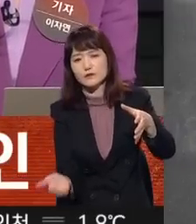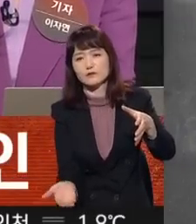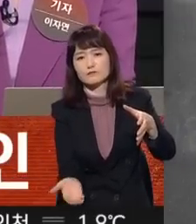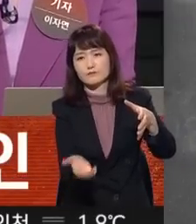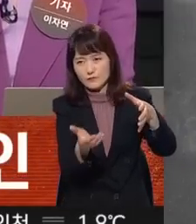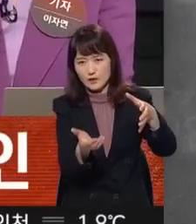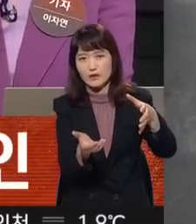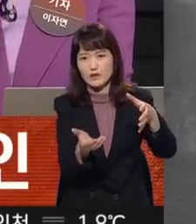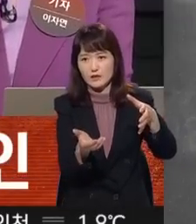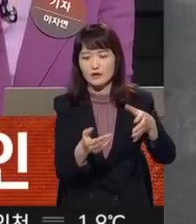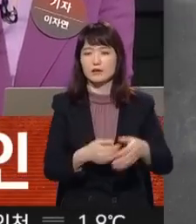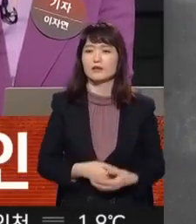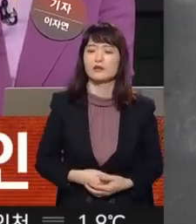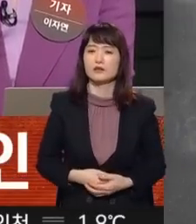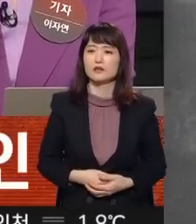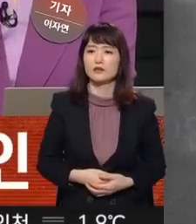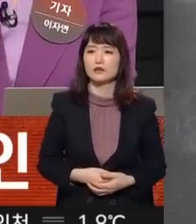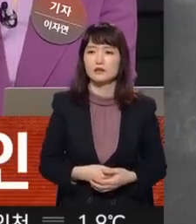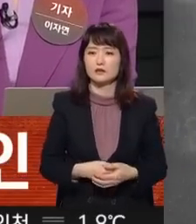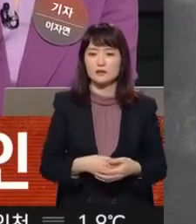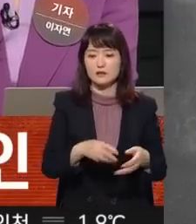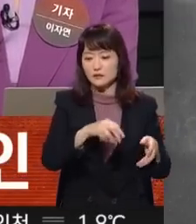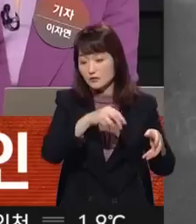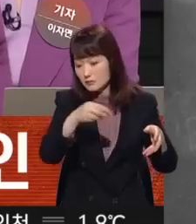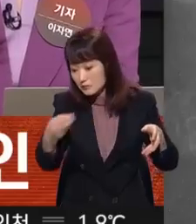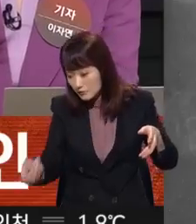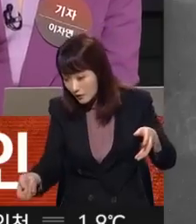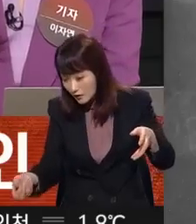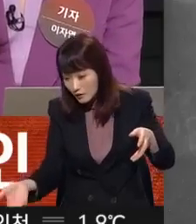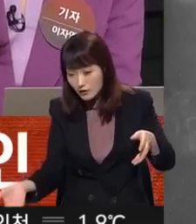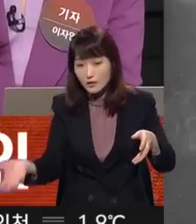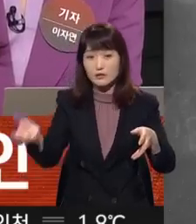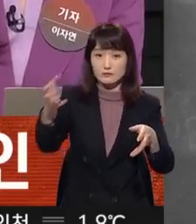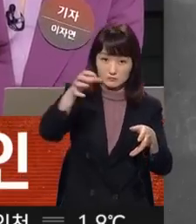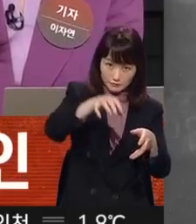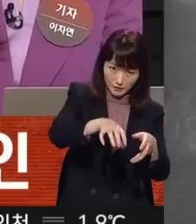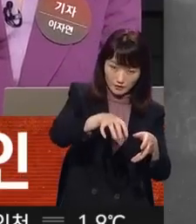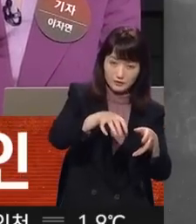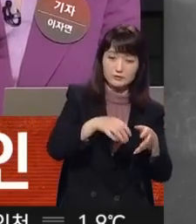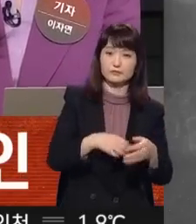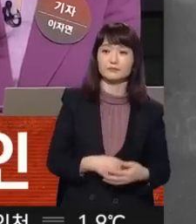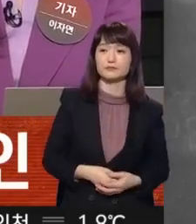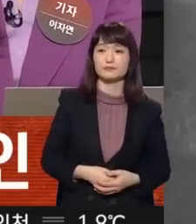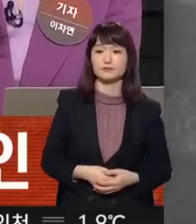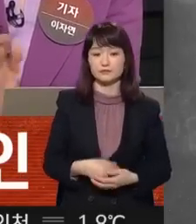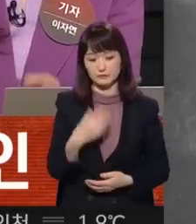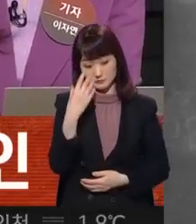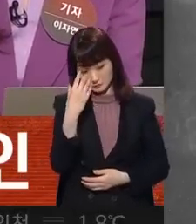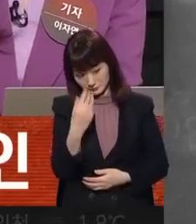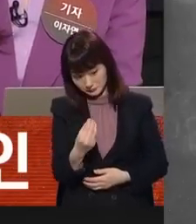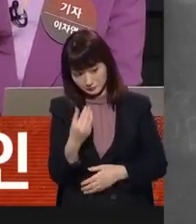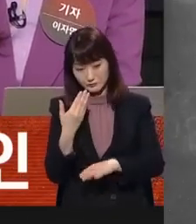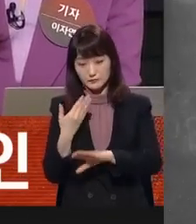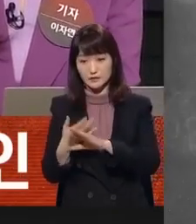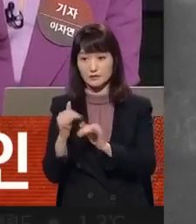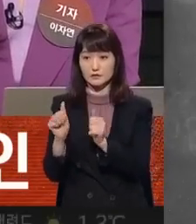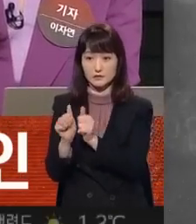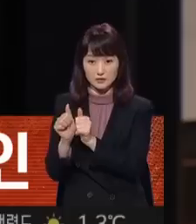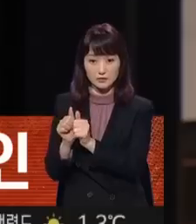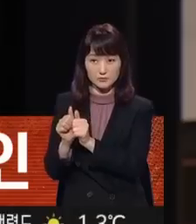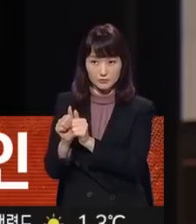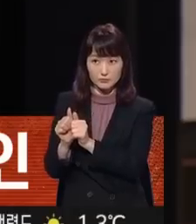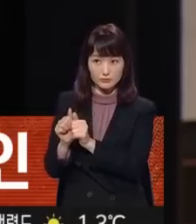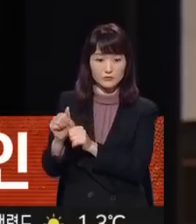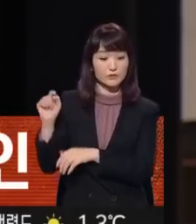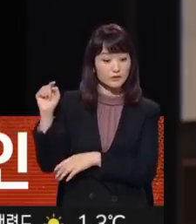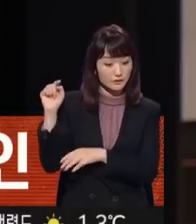모습입니다 이뿐만이 아니라이 떨어진 폐지를 다시 주워서 할머니 손술에 올려놓기도 했는데이를 지켜본 다른 남성도이 할머니를